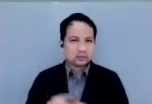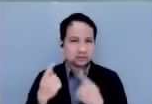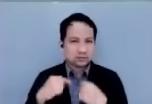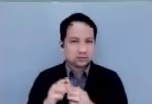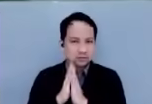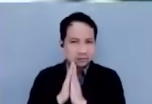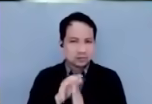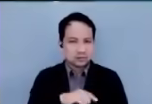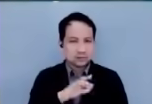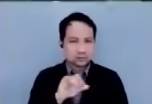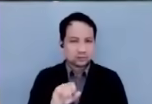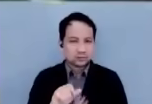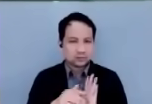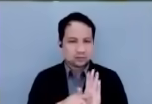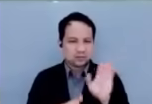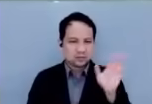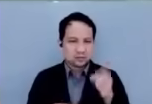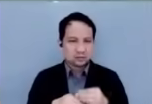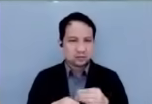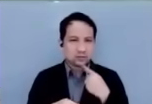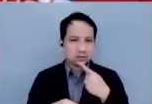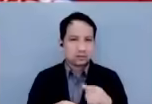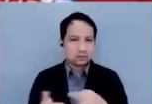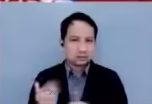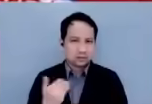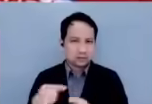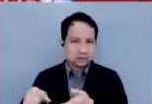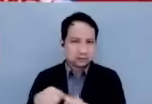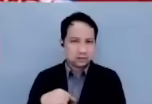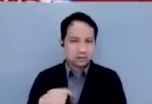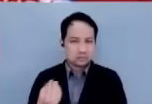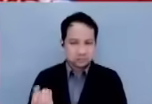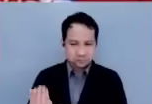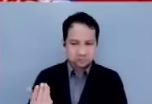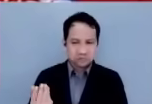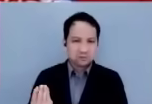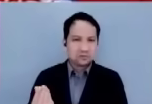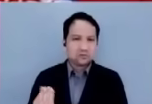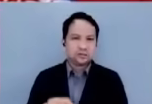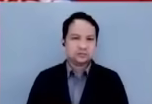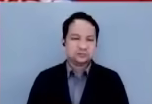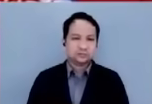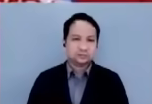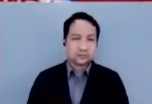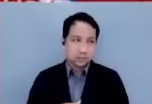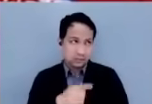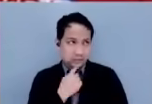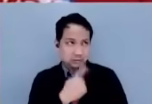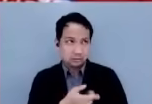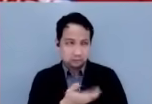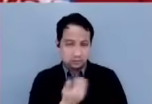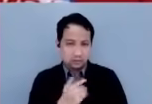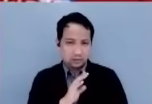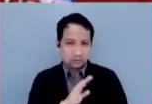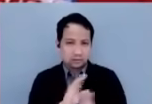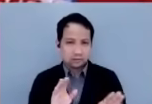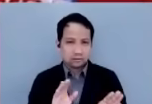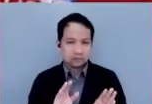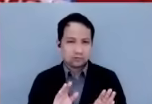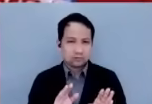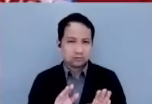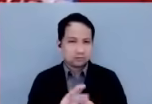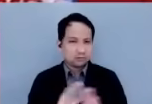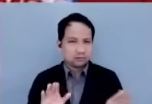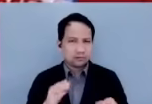sa enforcer at dito na siya hiningan ng lagay. O sabi ko sa kanya, sir, unfortunately, wala talaga